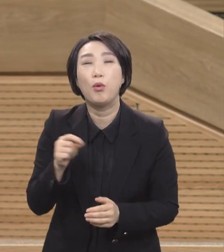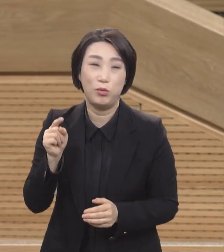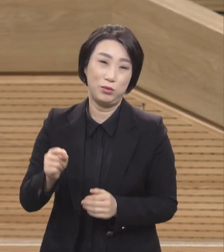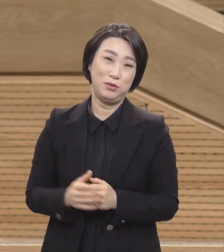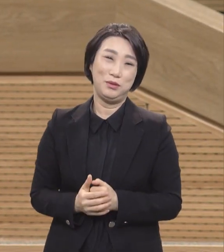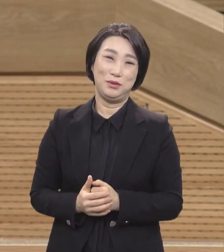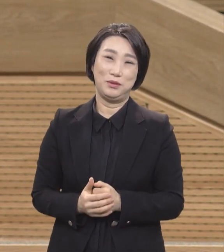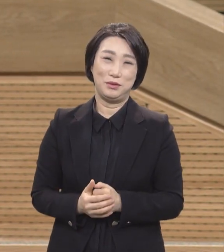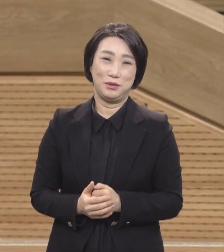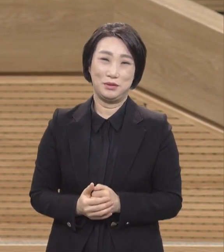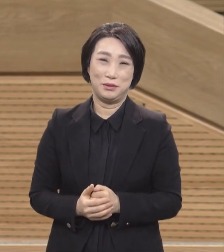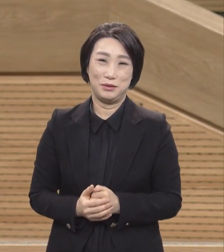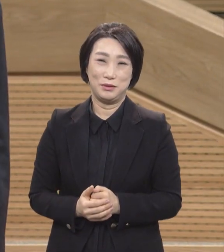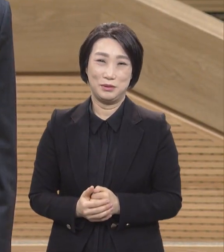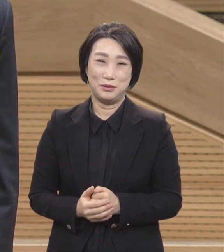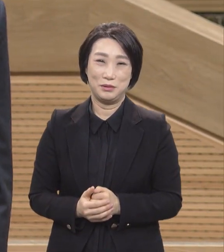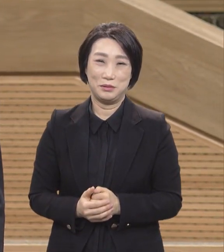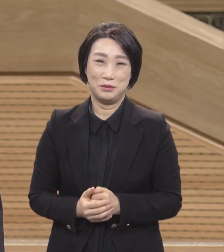것인데.